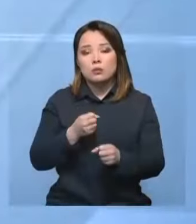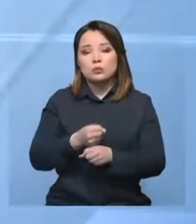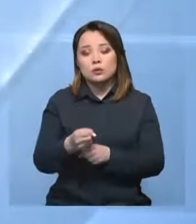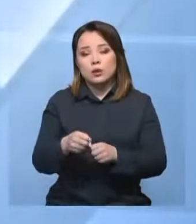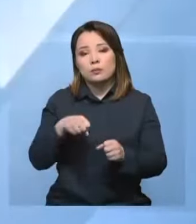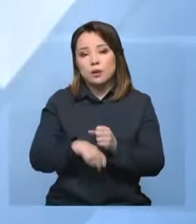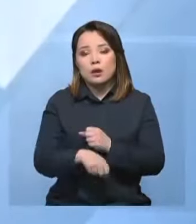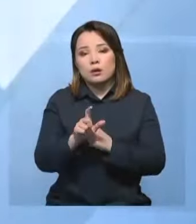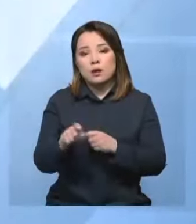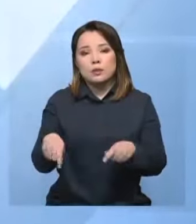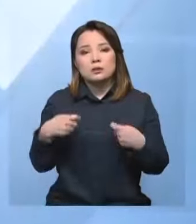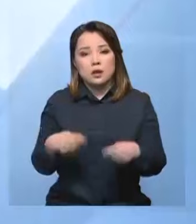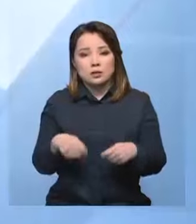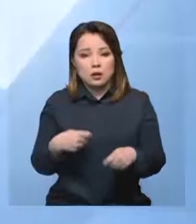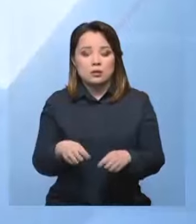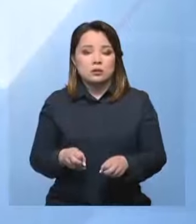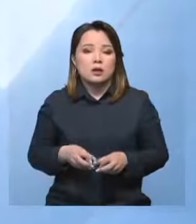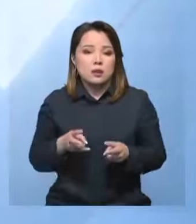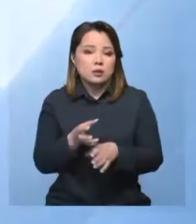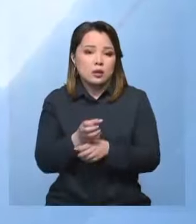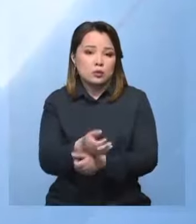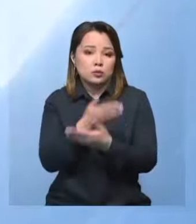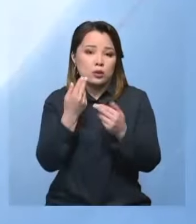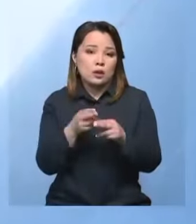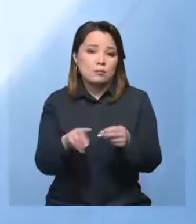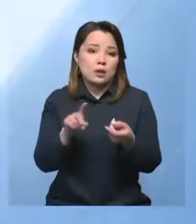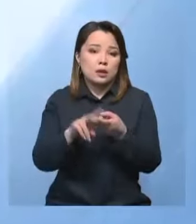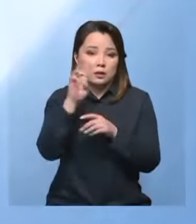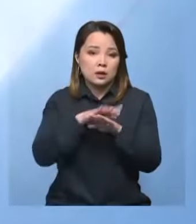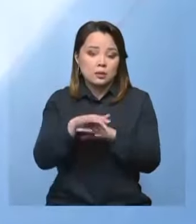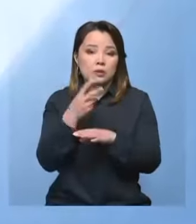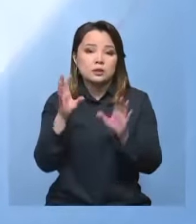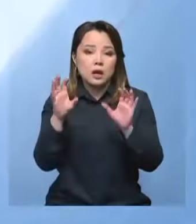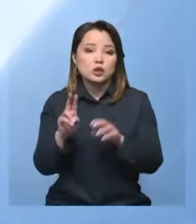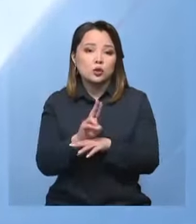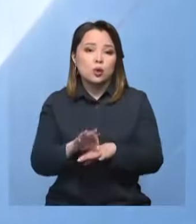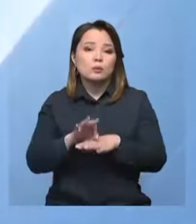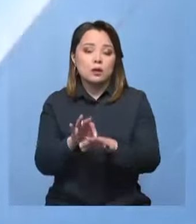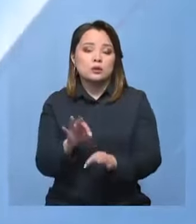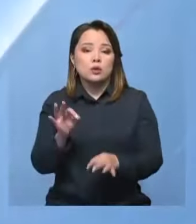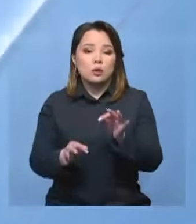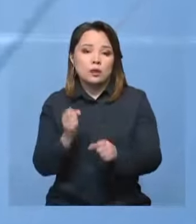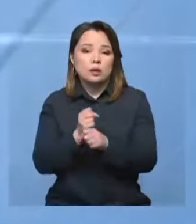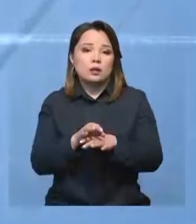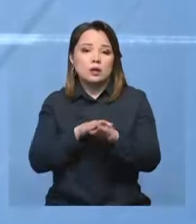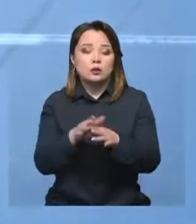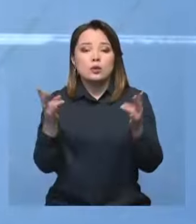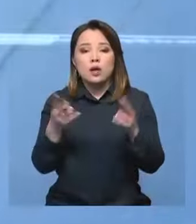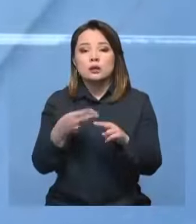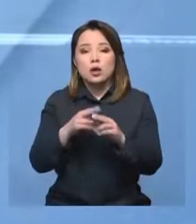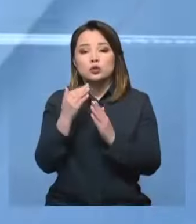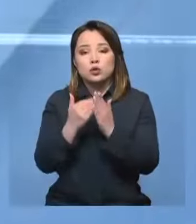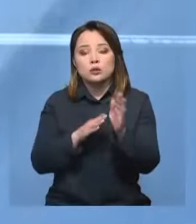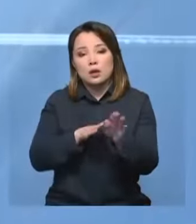зомбылық адам саудасына қатысты қылмыс азаймай отыр. Осыған байланысты елде бірқатар заң нормалары жетілдіріліп, құзырлы органдардың жұмысы